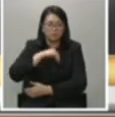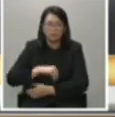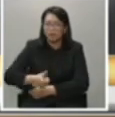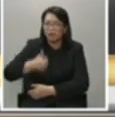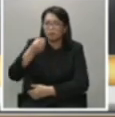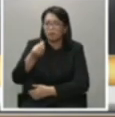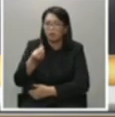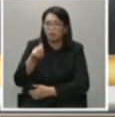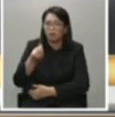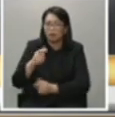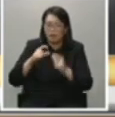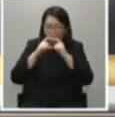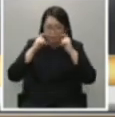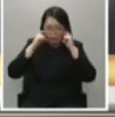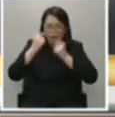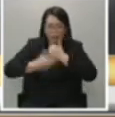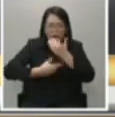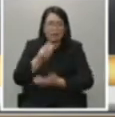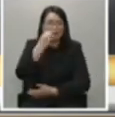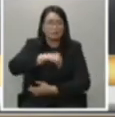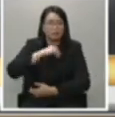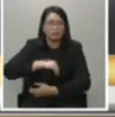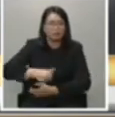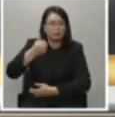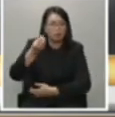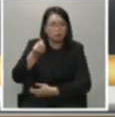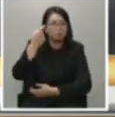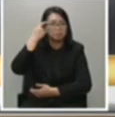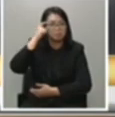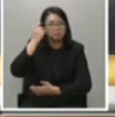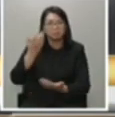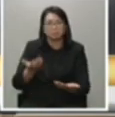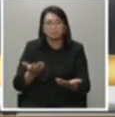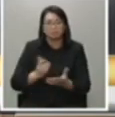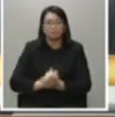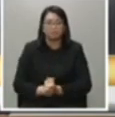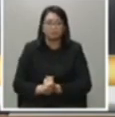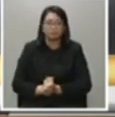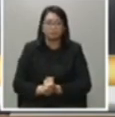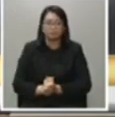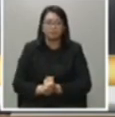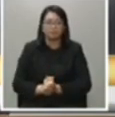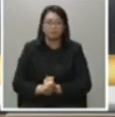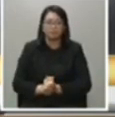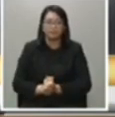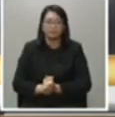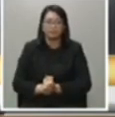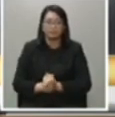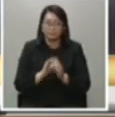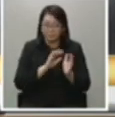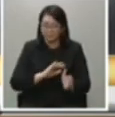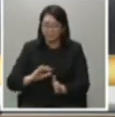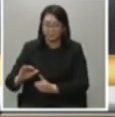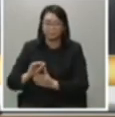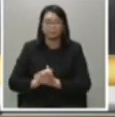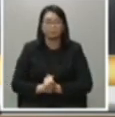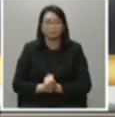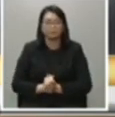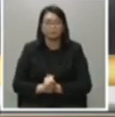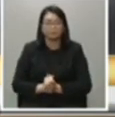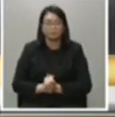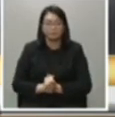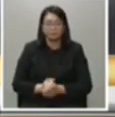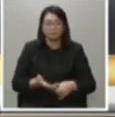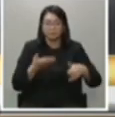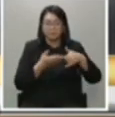ไหร่ท่านประธานที่เคารพคะไม่เพียงเท่านี้ค่ะนอกจากพลเอกประยุทธ์จะเจรจากับ